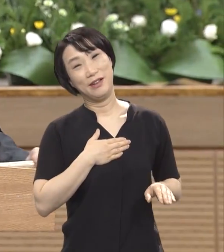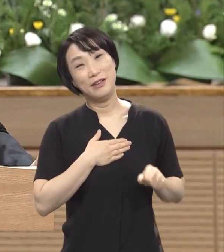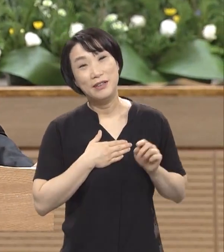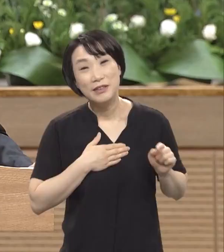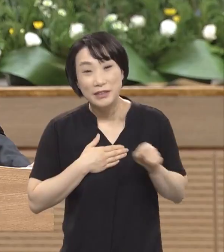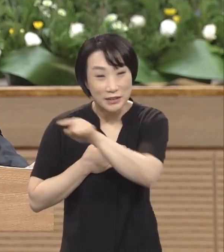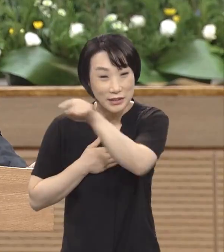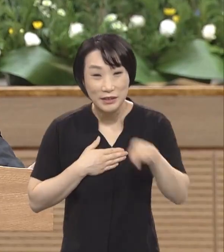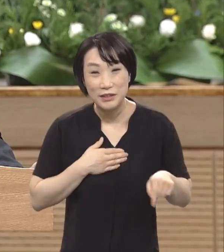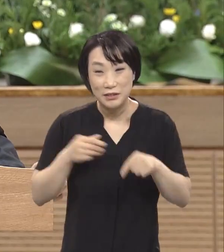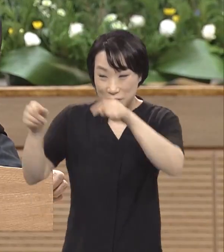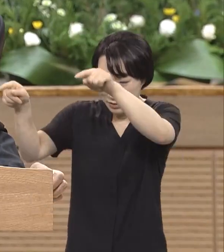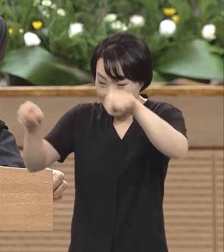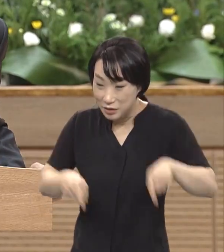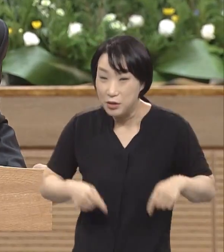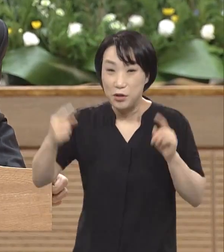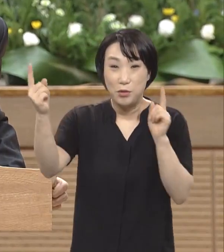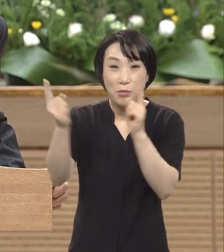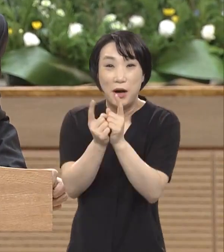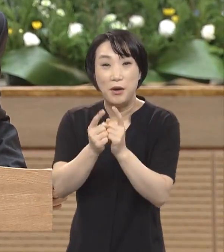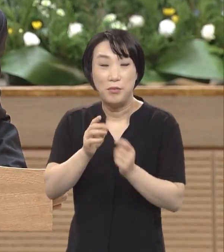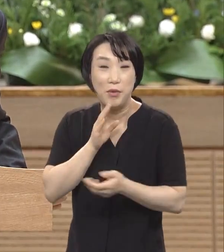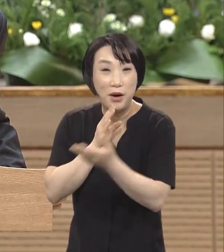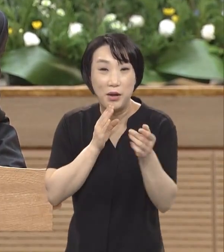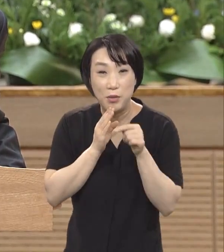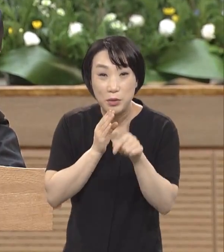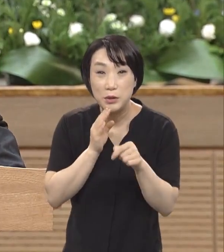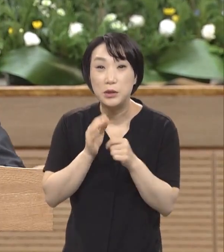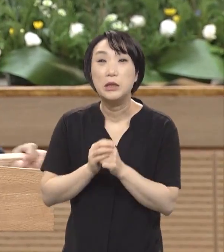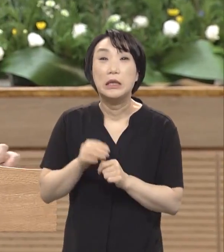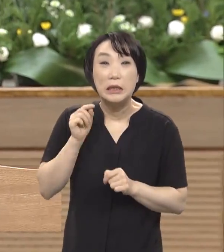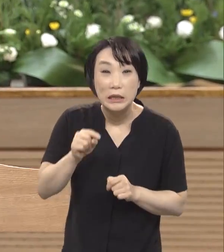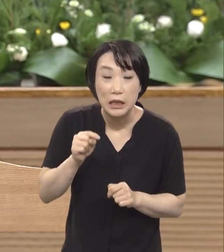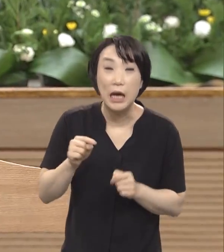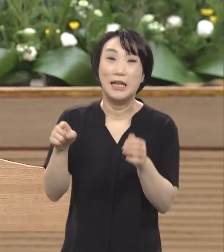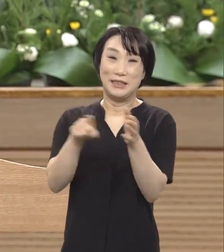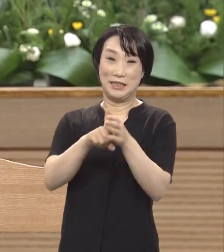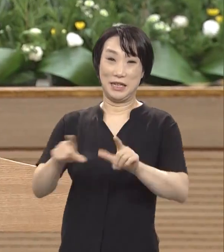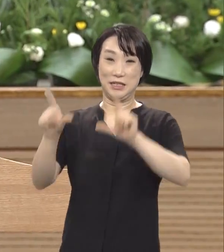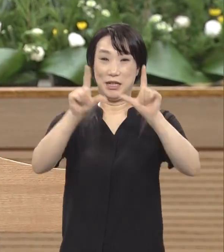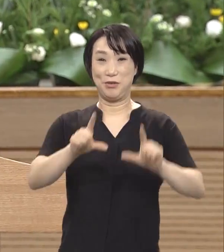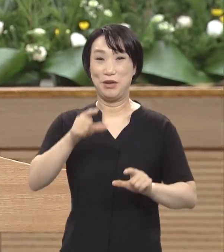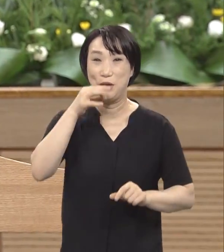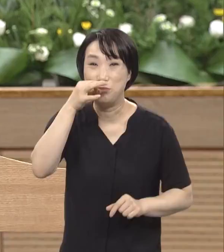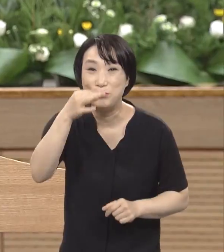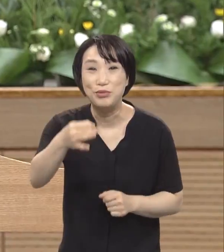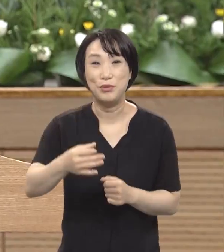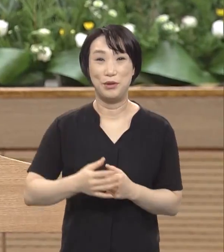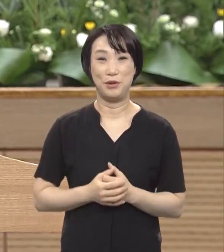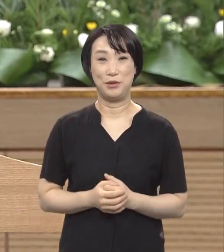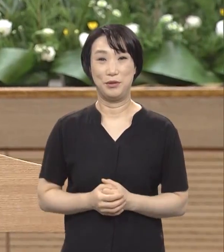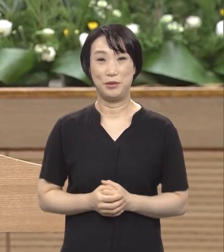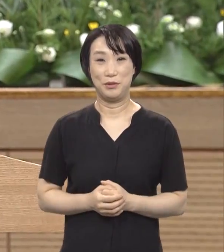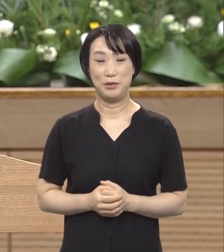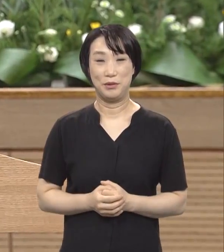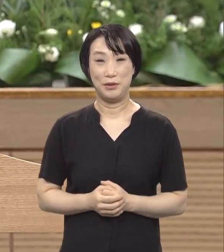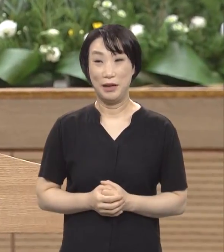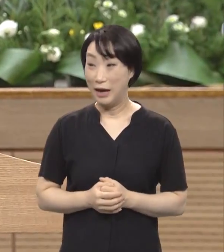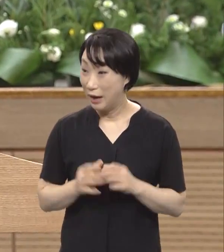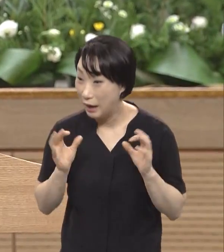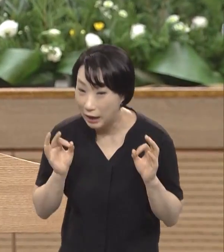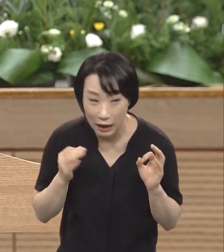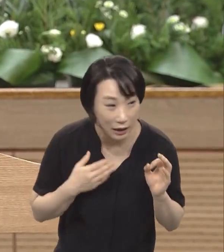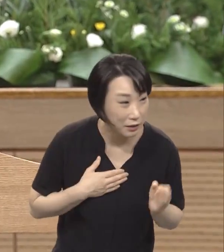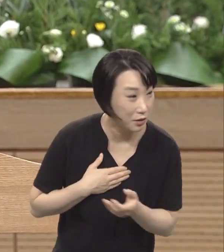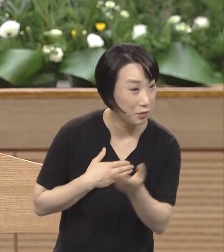그런 사정과 사정의 만남이 이것이 신앙생활이라 이 말이오. 이해가